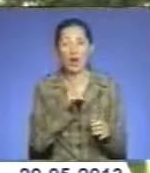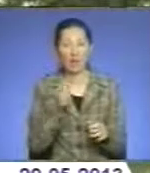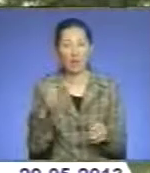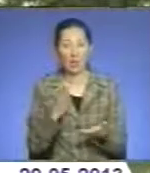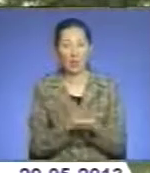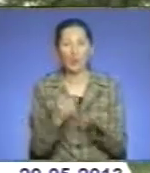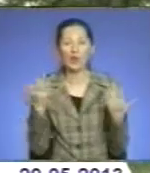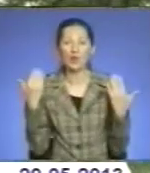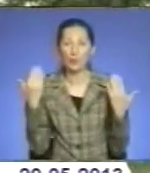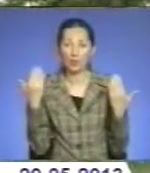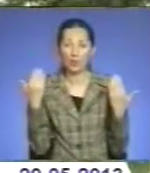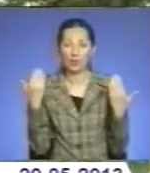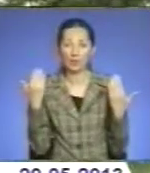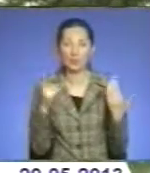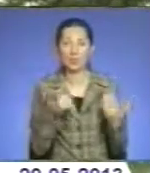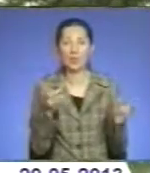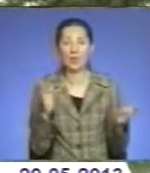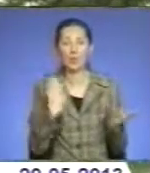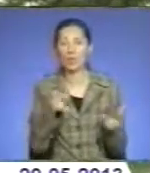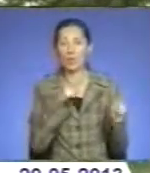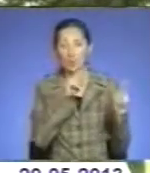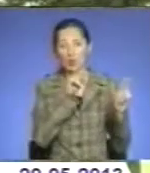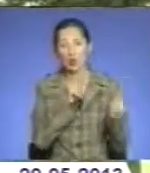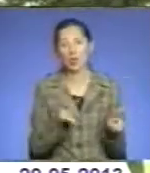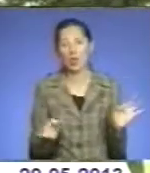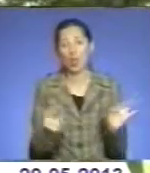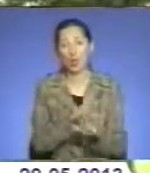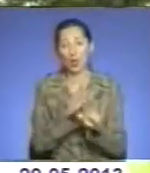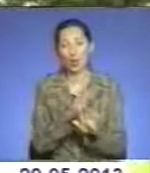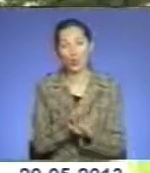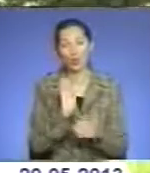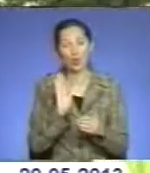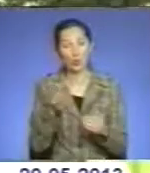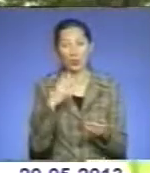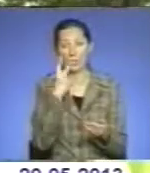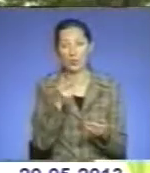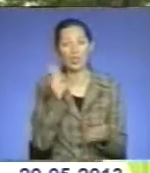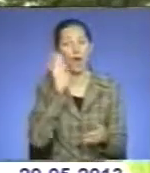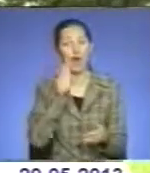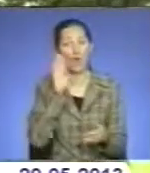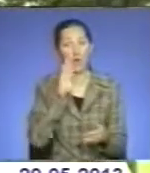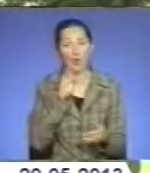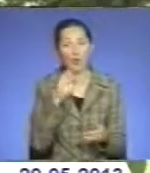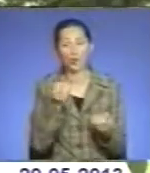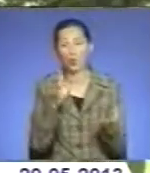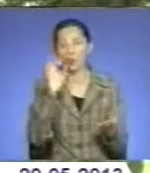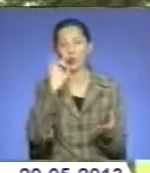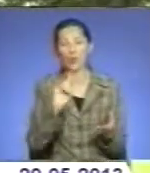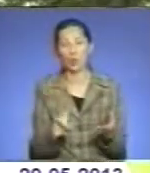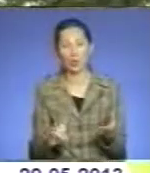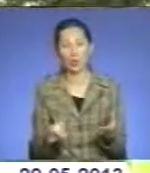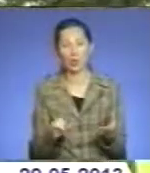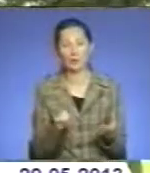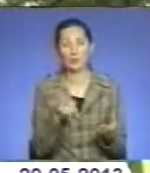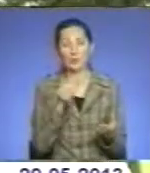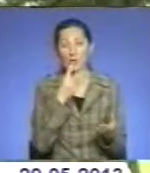маєте відпочити. Чи це буде споглядання на природу, чи це ви будете дивитись на воду, чи просто в вікно, чи оглядати